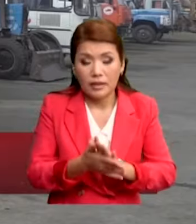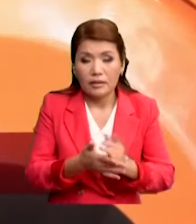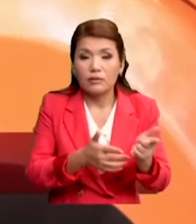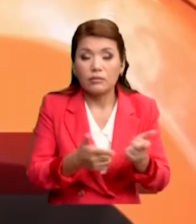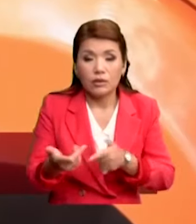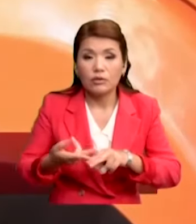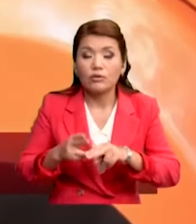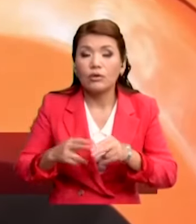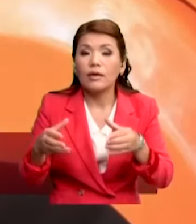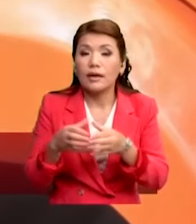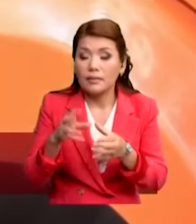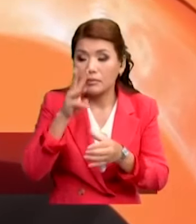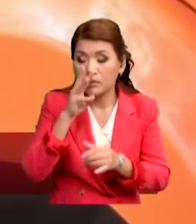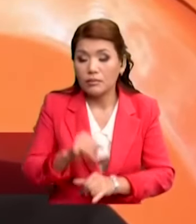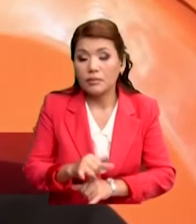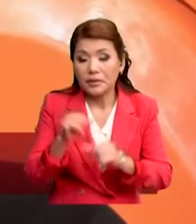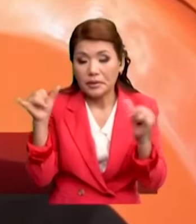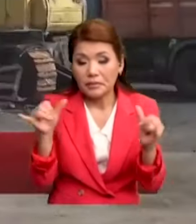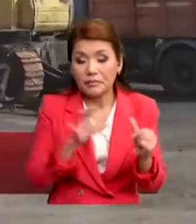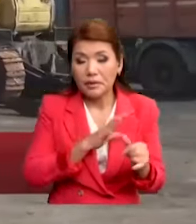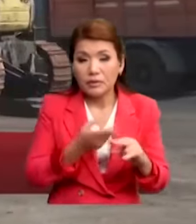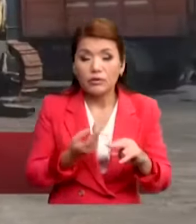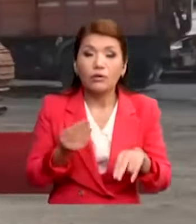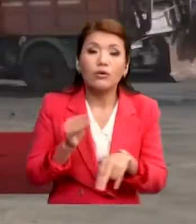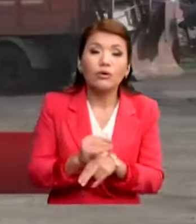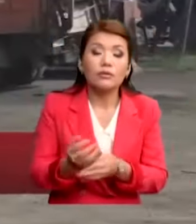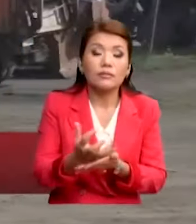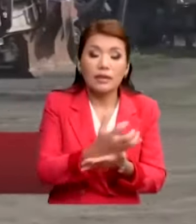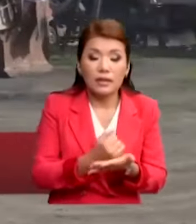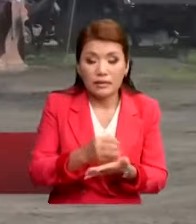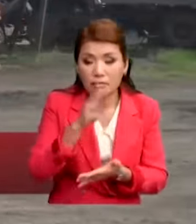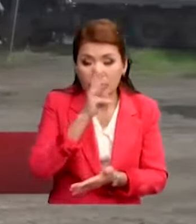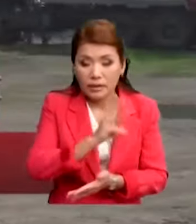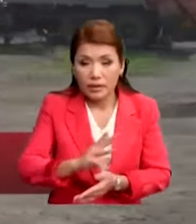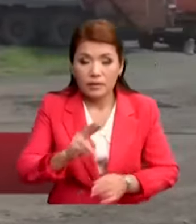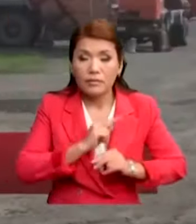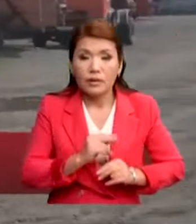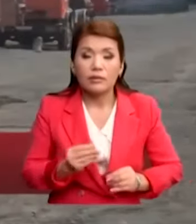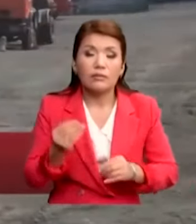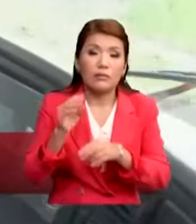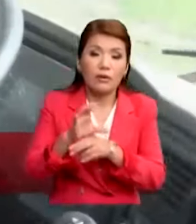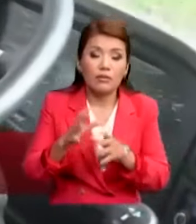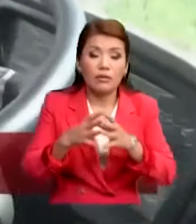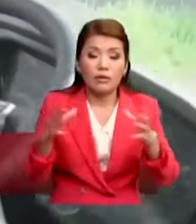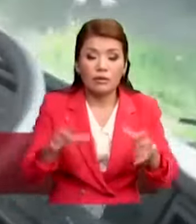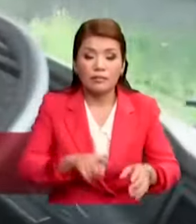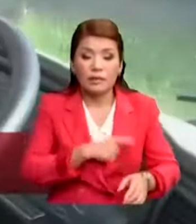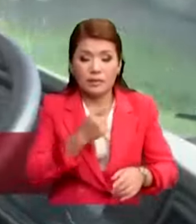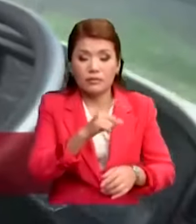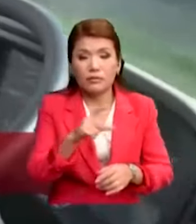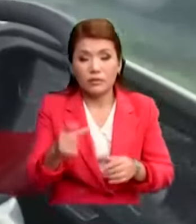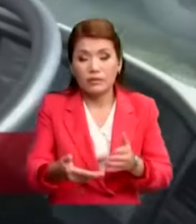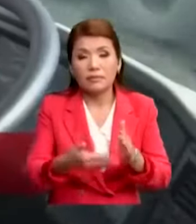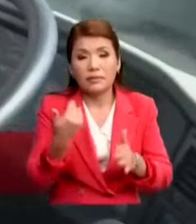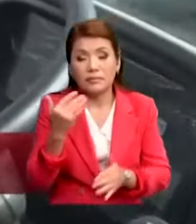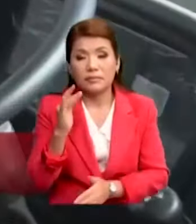арқылы компания табысын молайтқан. Сол қосымша қаржыға жүргізушілердің еңбек ақысын көтеріп, жоғары жалақыға мамандар тартса болар еді